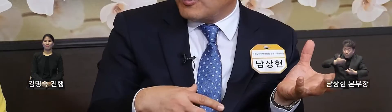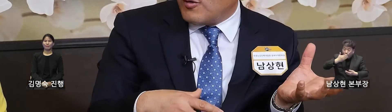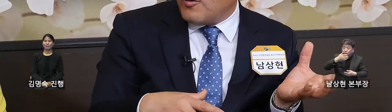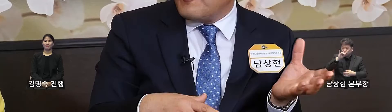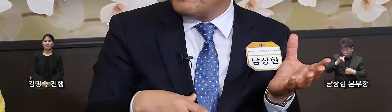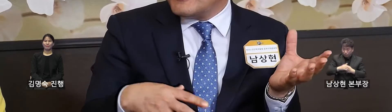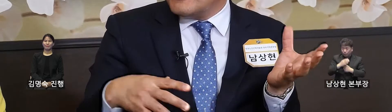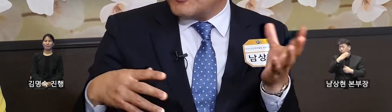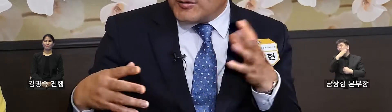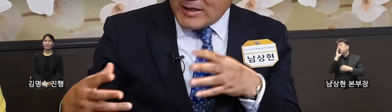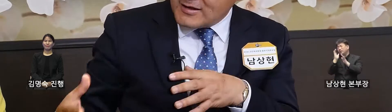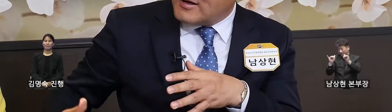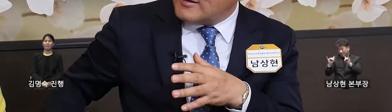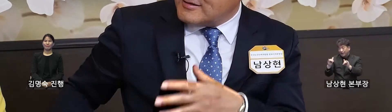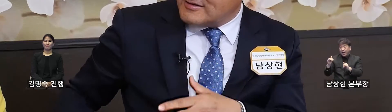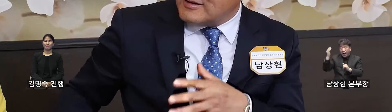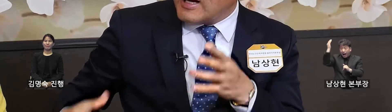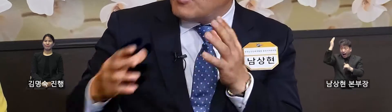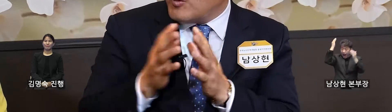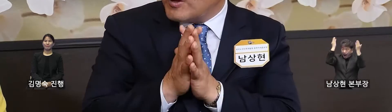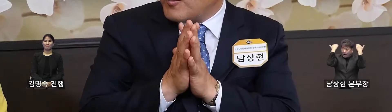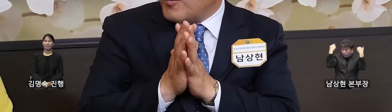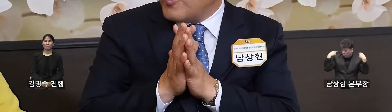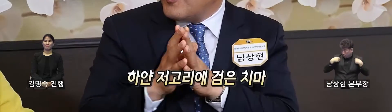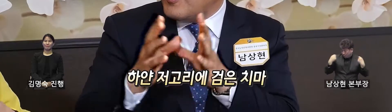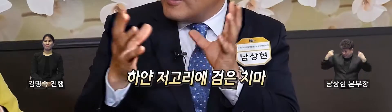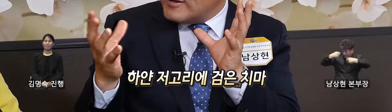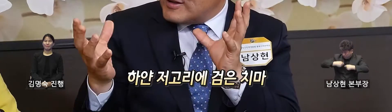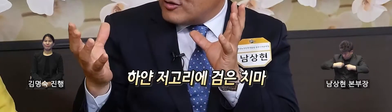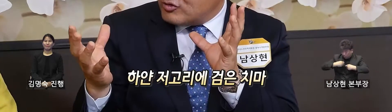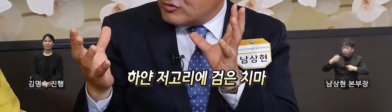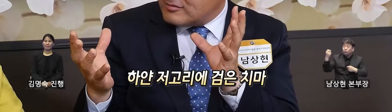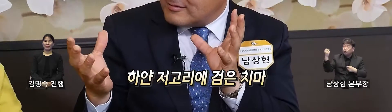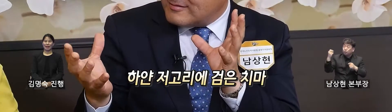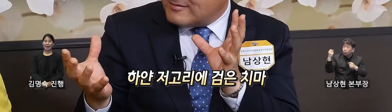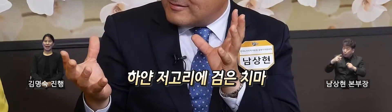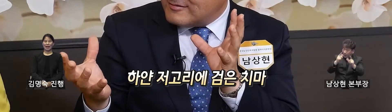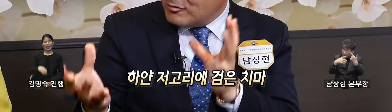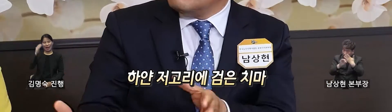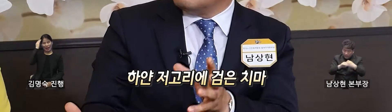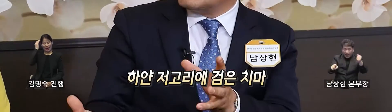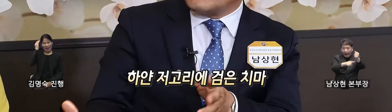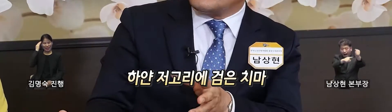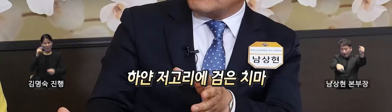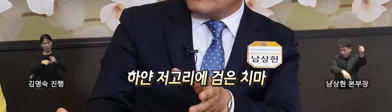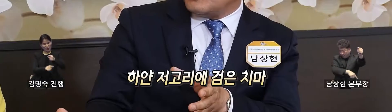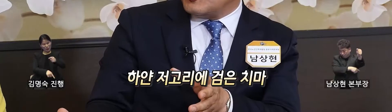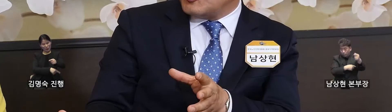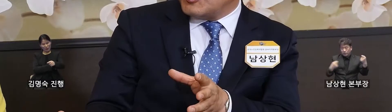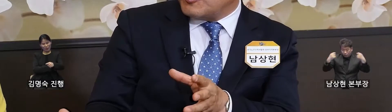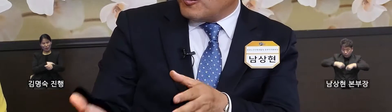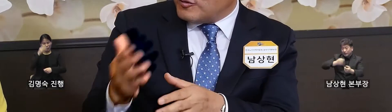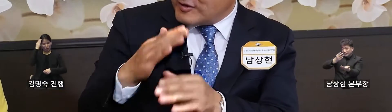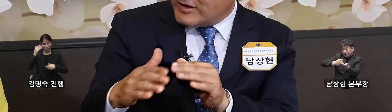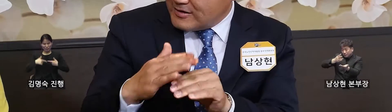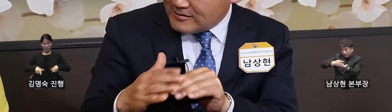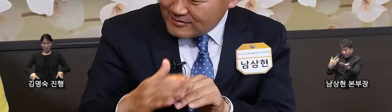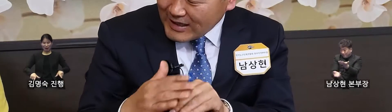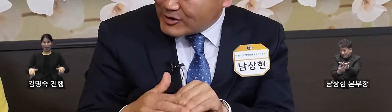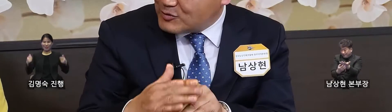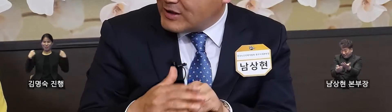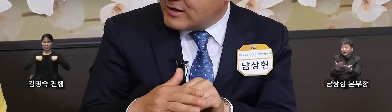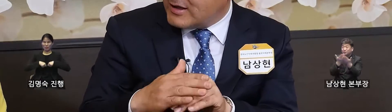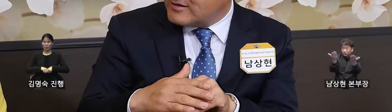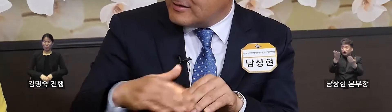할 수도 있고 또 옛날 그 한복 입고 하얀 조고리 검은 치마 삼겹살도 구워줄 수 있고 우리의